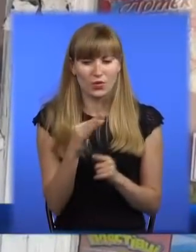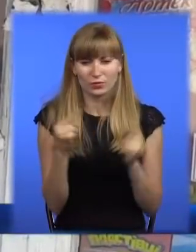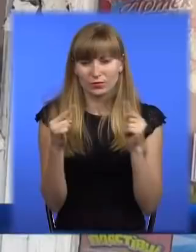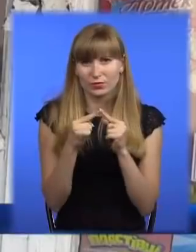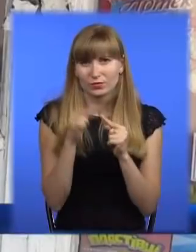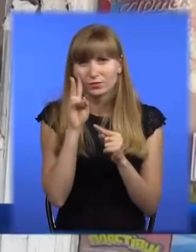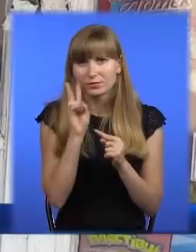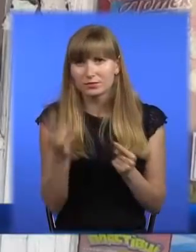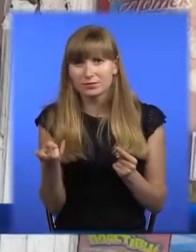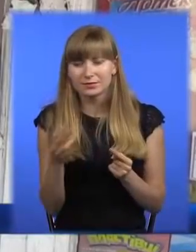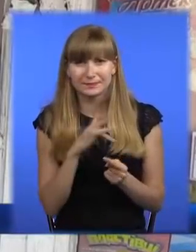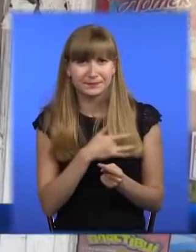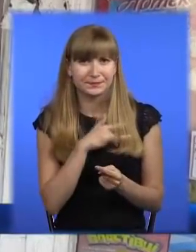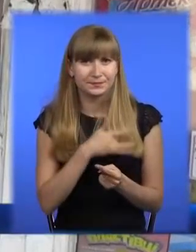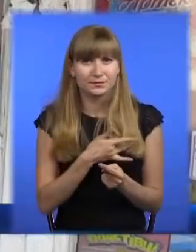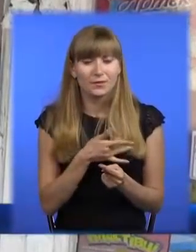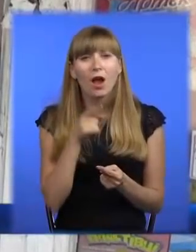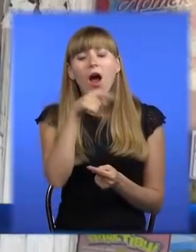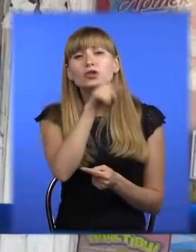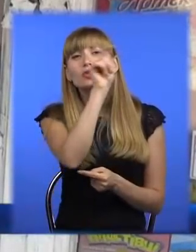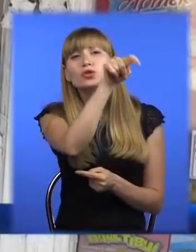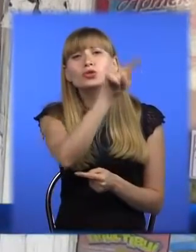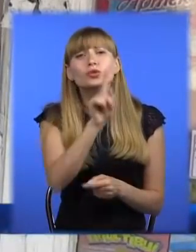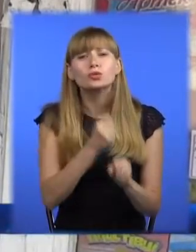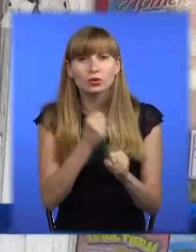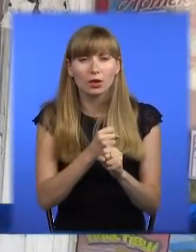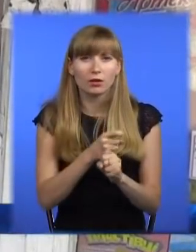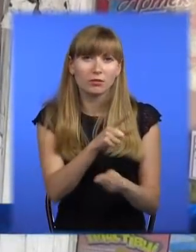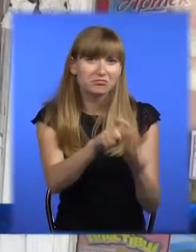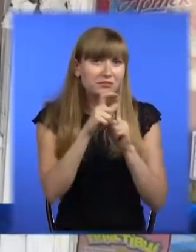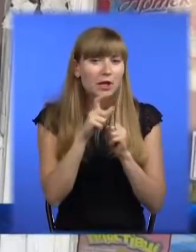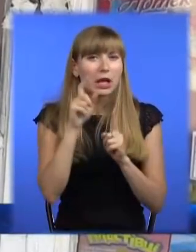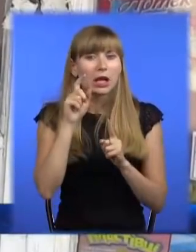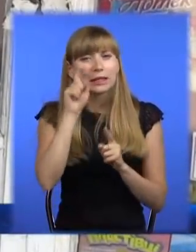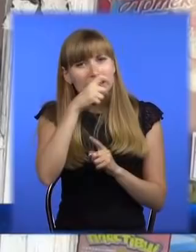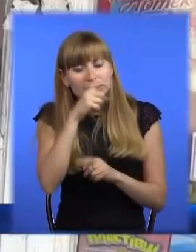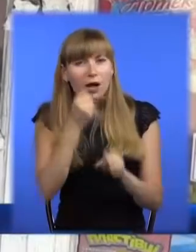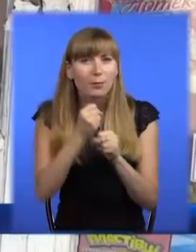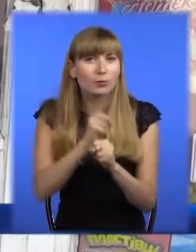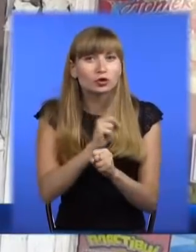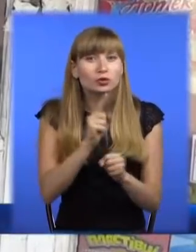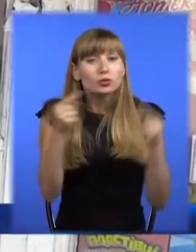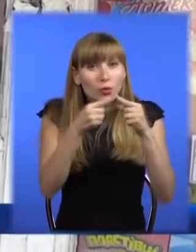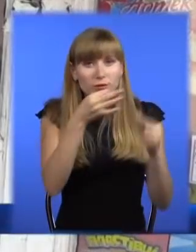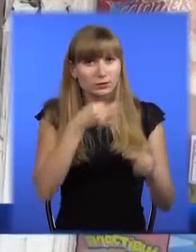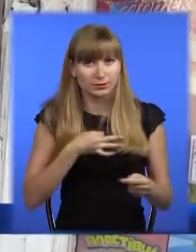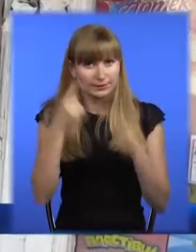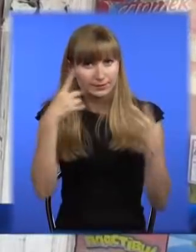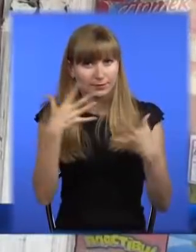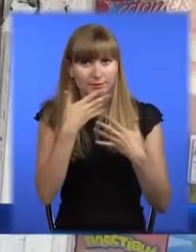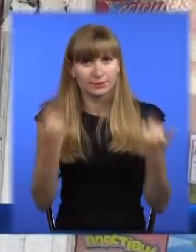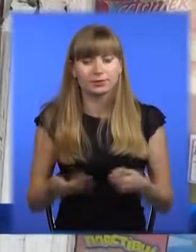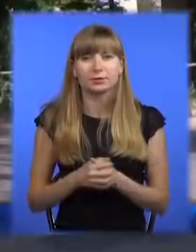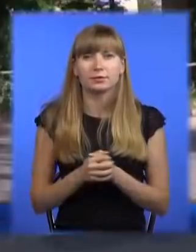похоже на мясо, но оно не мясо. Я говорю, что вы делаете? Что-то там обрабатывают кислотой. Они точно не